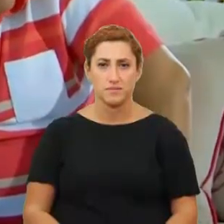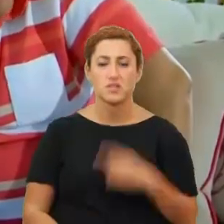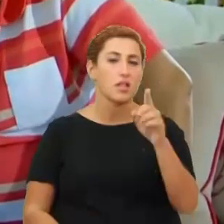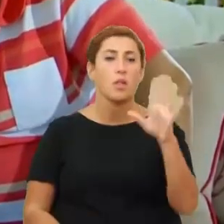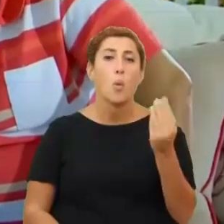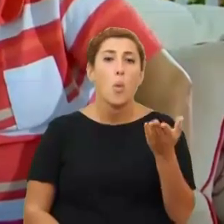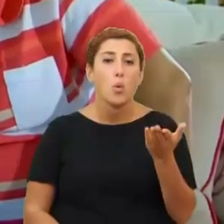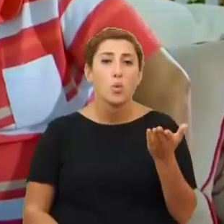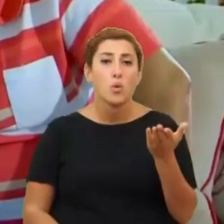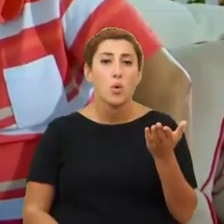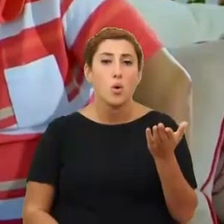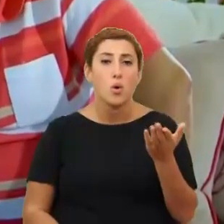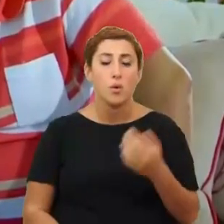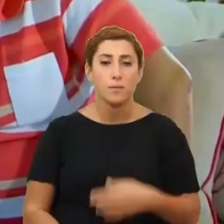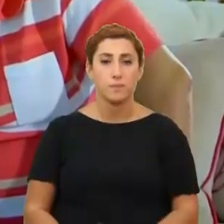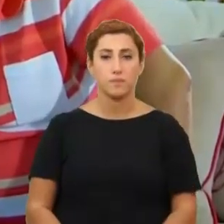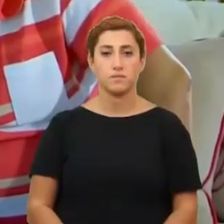Sana ne oluyor?